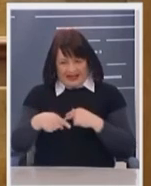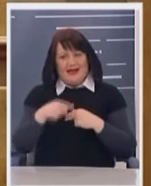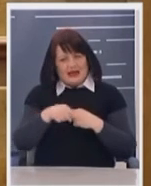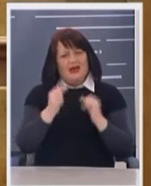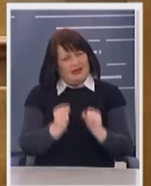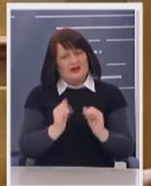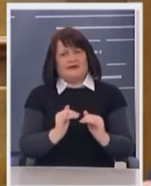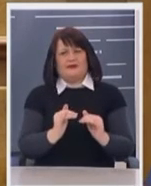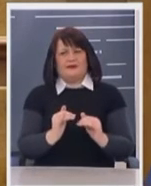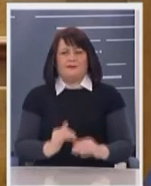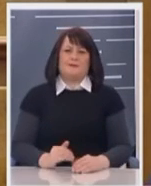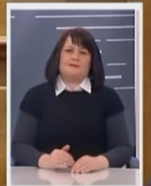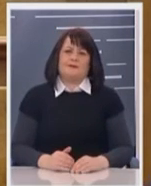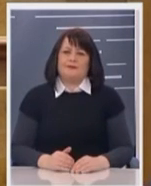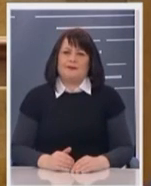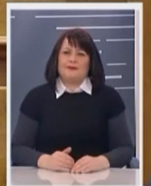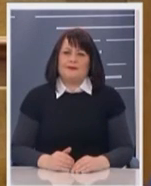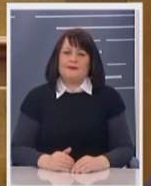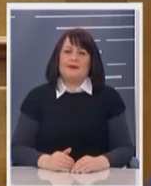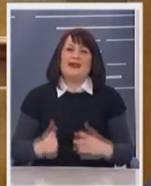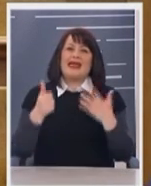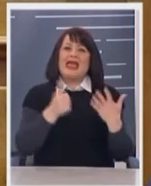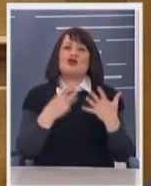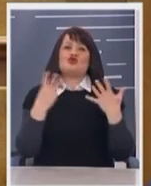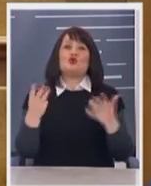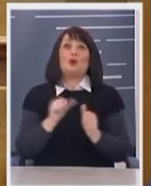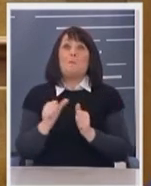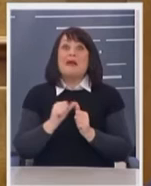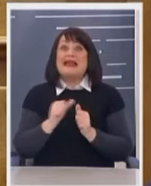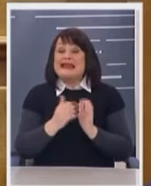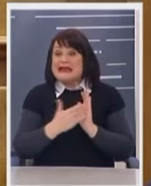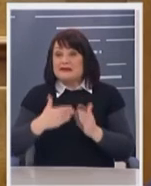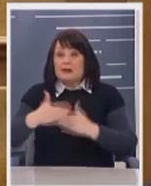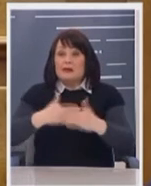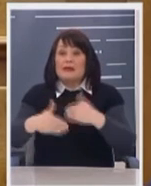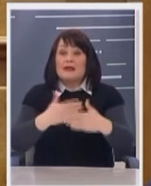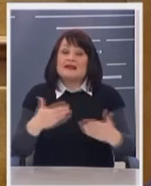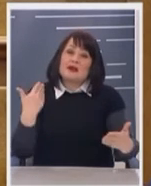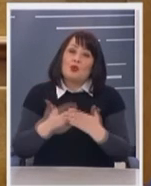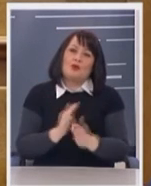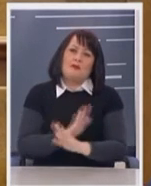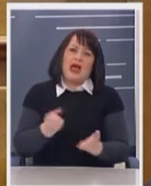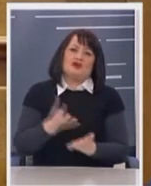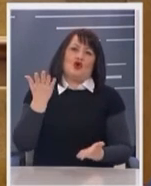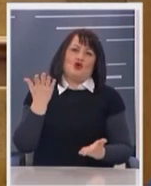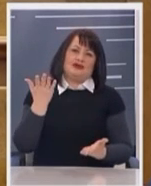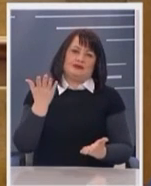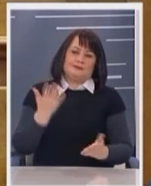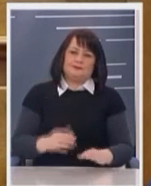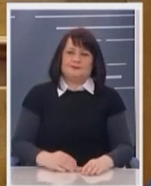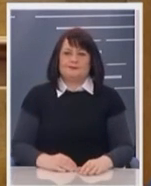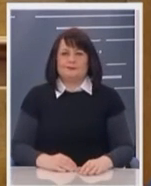γι' αυτό άλλωστε χρειάστηκαν 6 και 8 μήνες για να γίνει αυτή η διαδικασία και να ολοκληρωθεί. Και